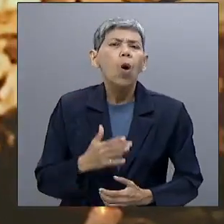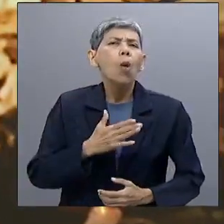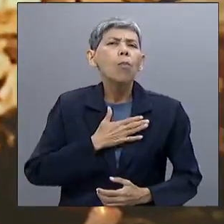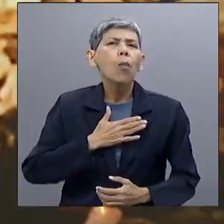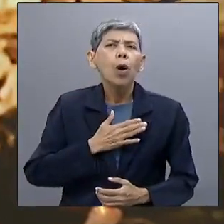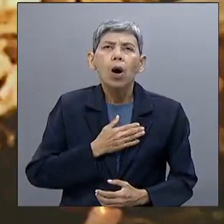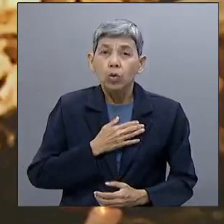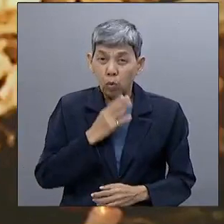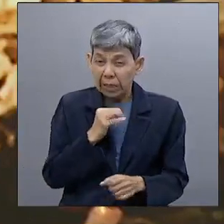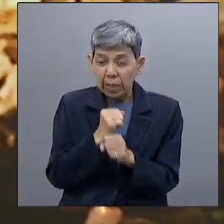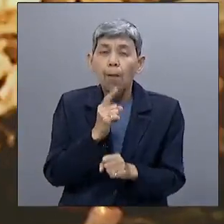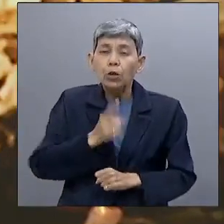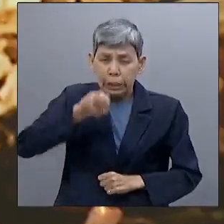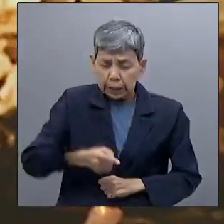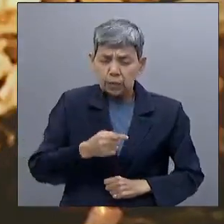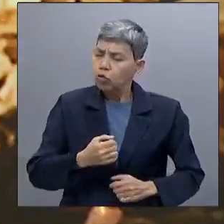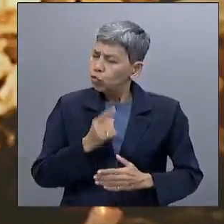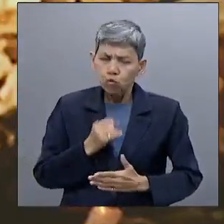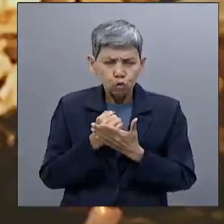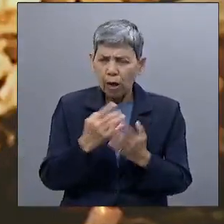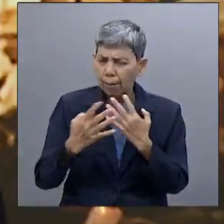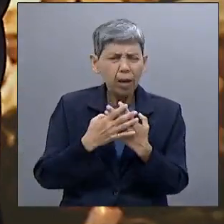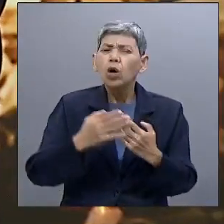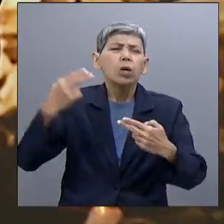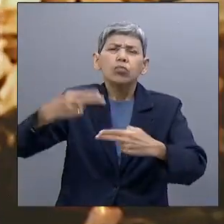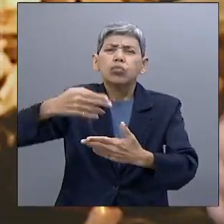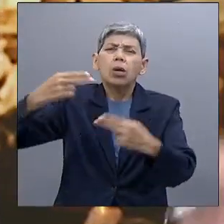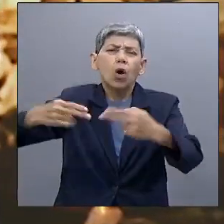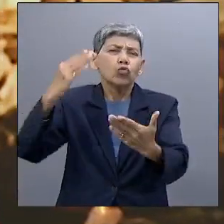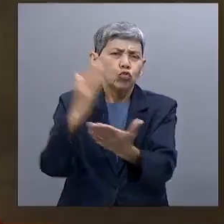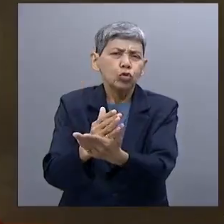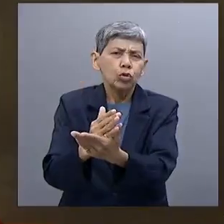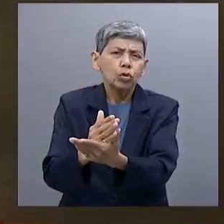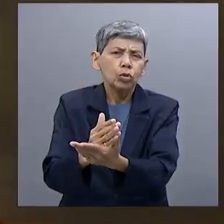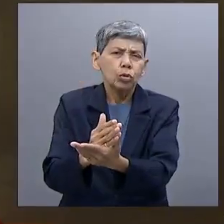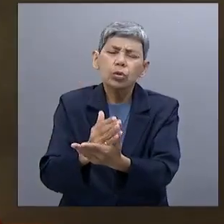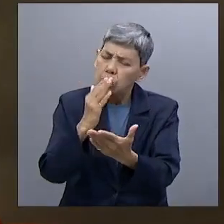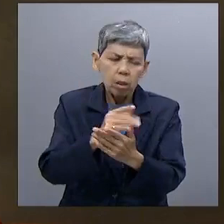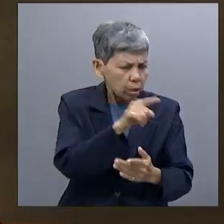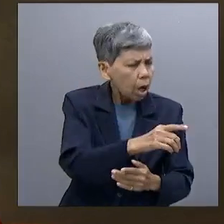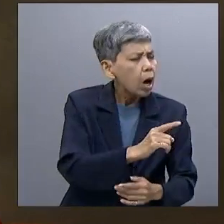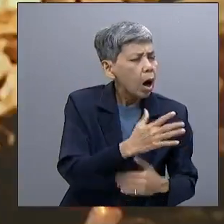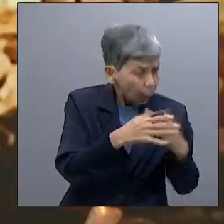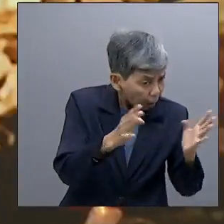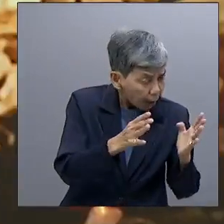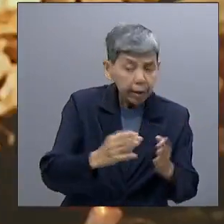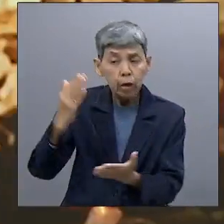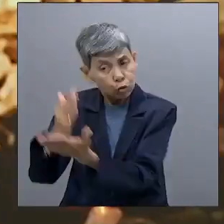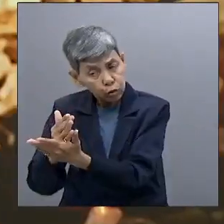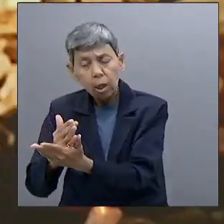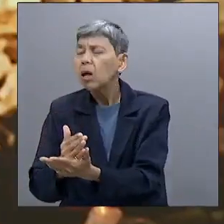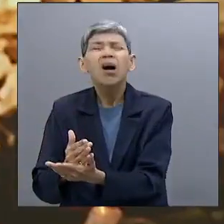ถ้าจริงจังจริงใจที่จะช่วยตัวประกันคุณหยุดยิงดิ เป็นการพิสูจน์สัจจะทั้งสองฝ่ายเลย ค ุ ณหย ุ ดยิงเลยคุณไม่ต้องไปบุกหร